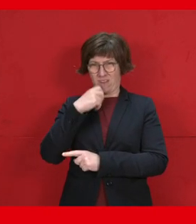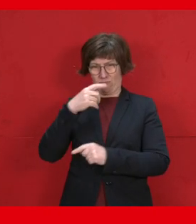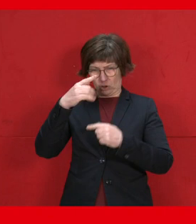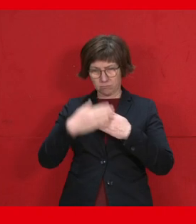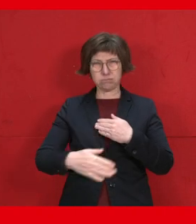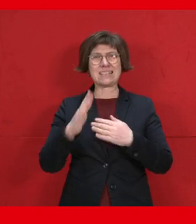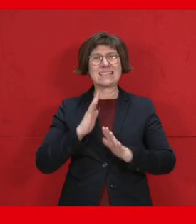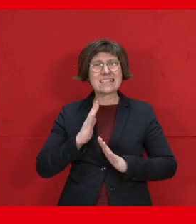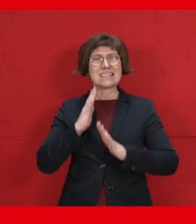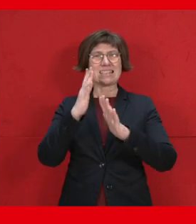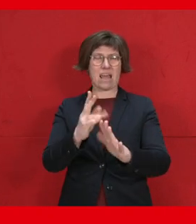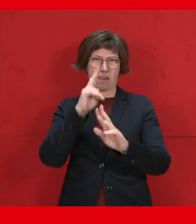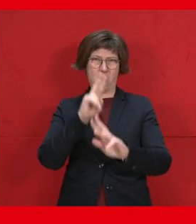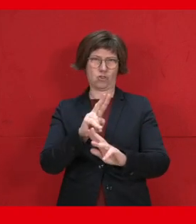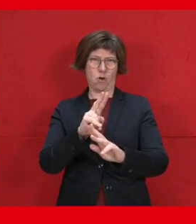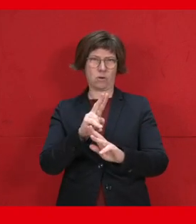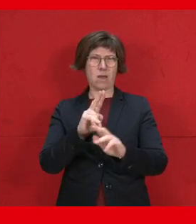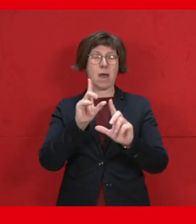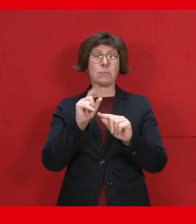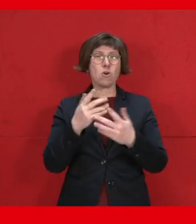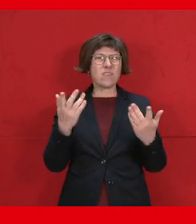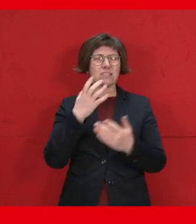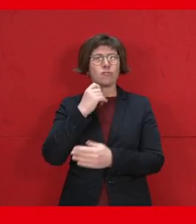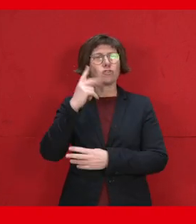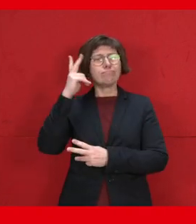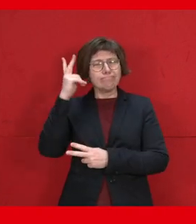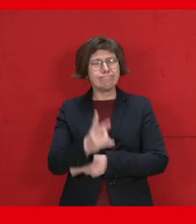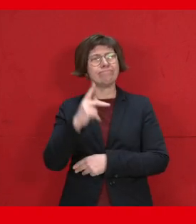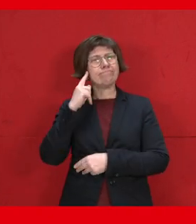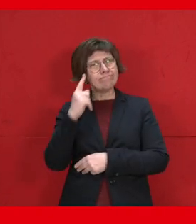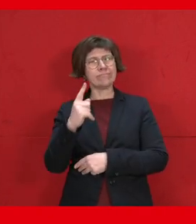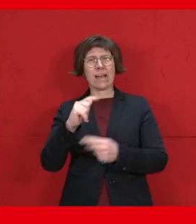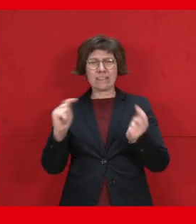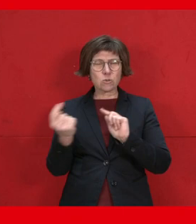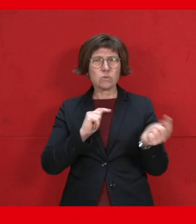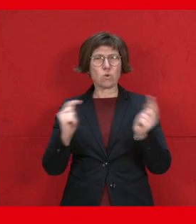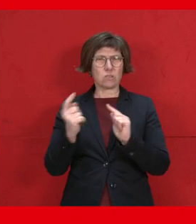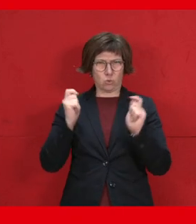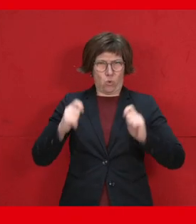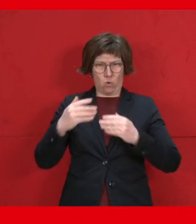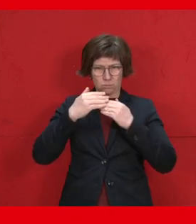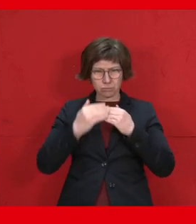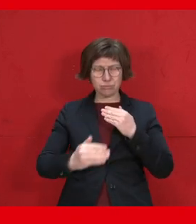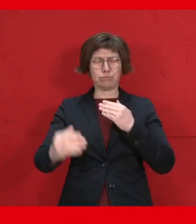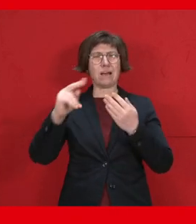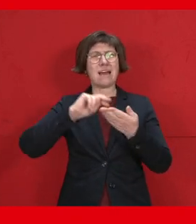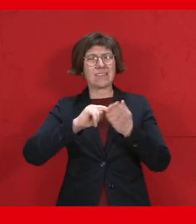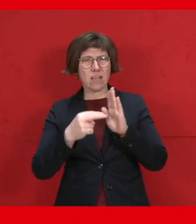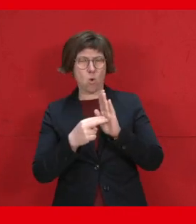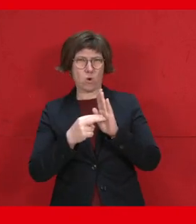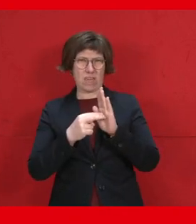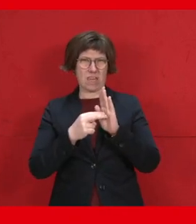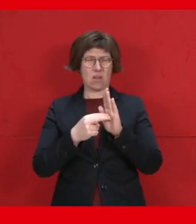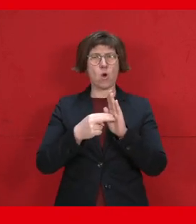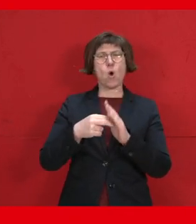Jahrzehnten beschäftigen. Und das bedeutet, wir wollen ganz bewusst in dieser Debatte, die wir jetzt haben werden, die technologischen,